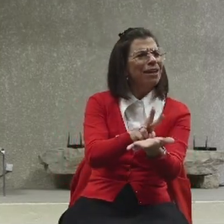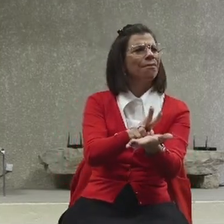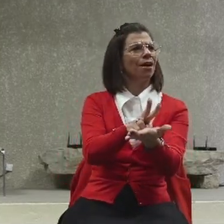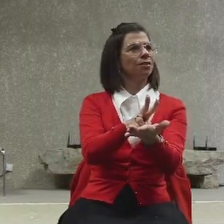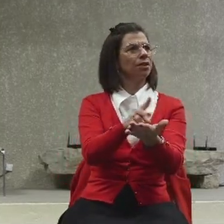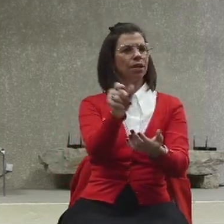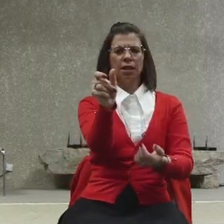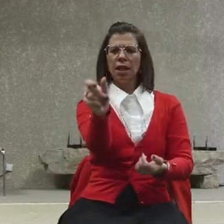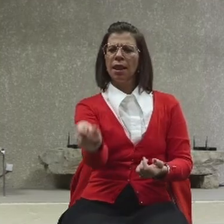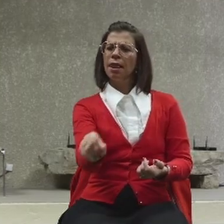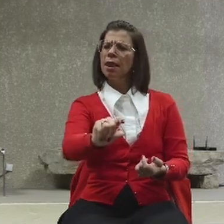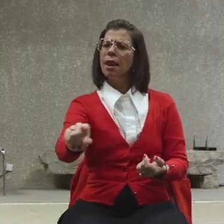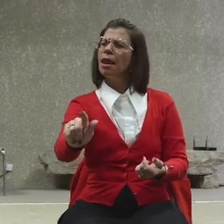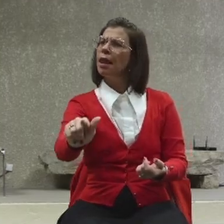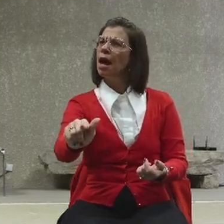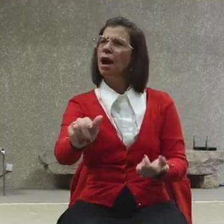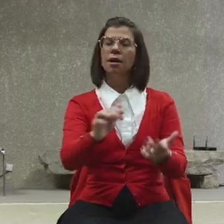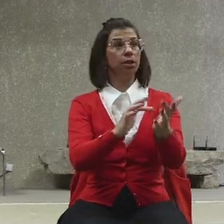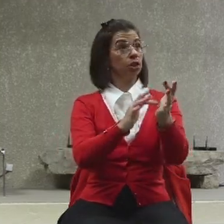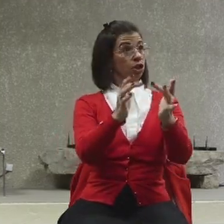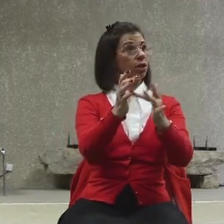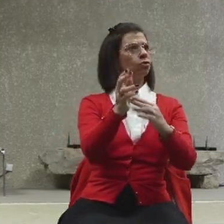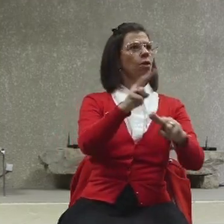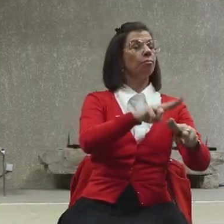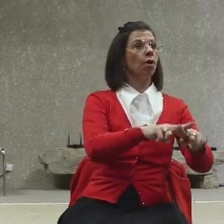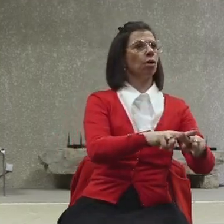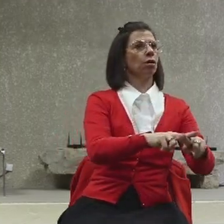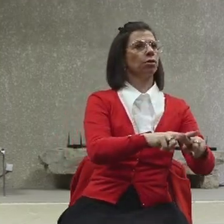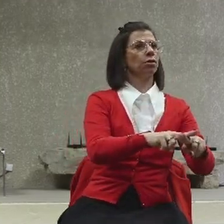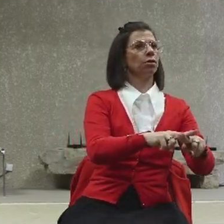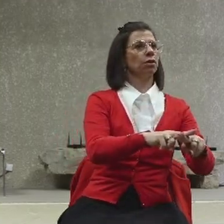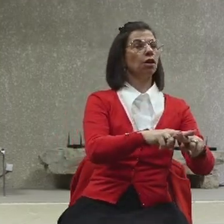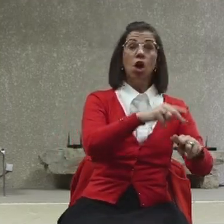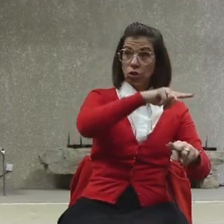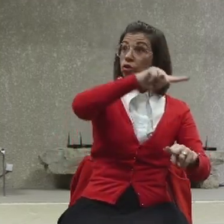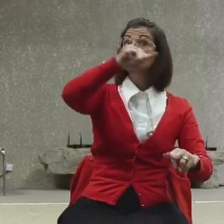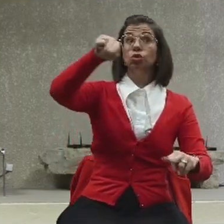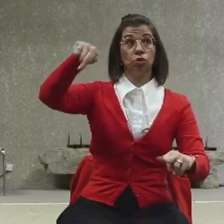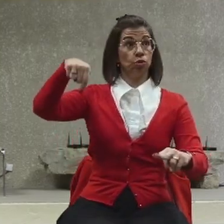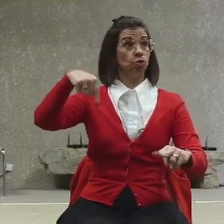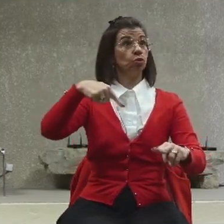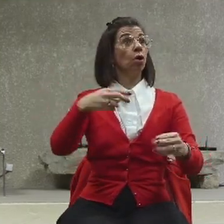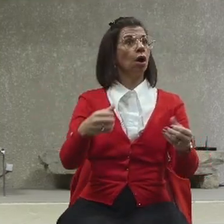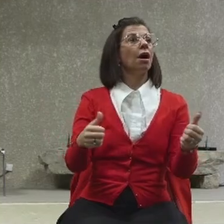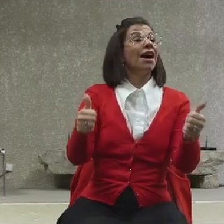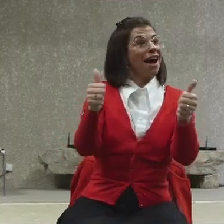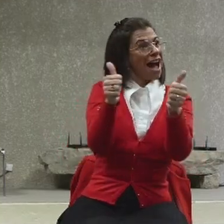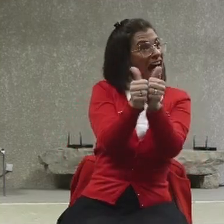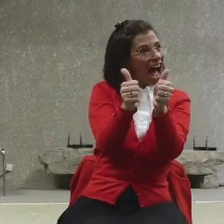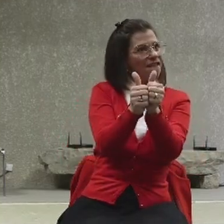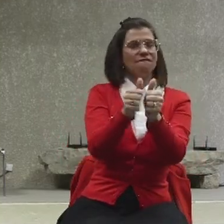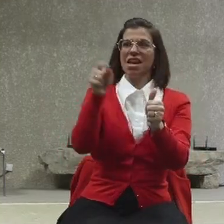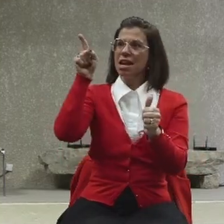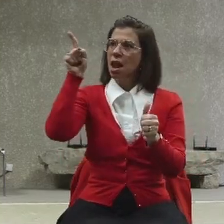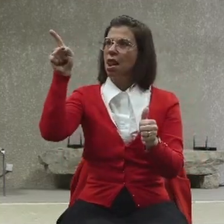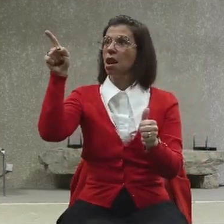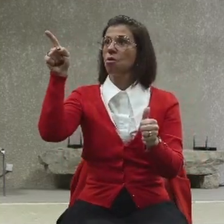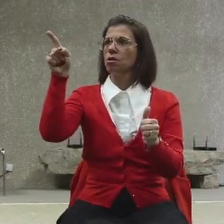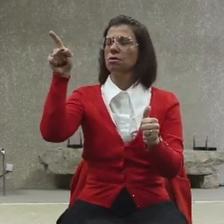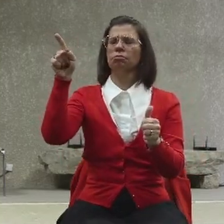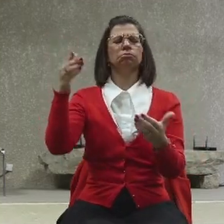au Seigneur Jésus qui verse son sang à la croix du Calvaire, en fait, vous êtes morts avec